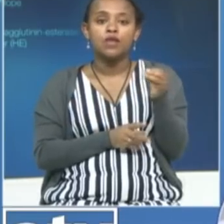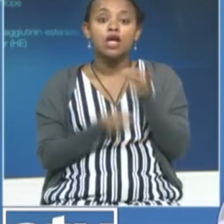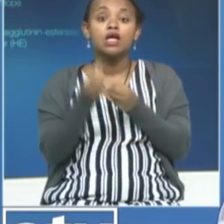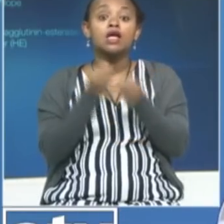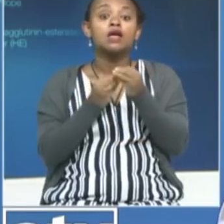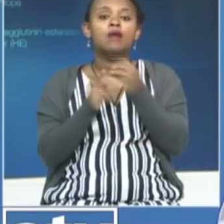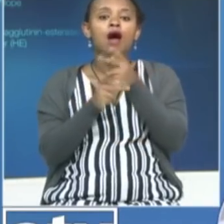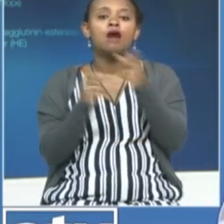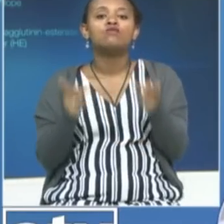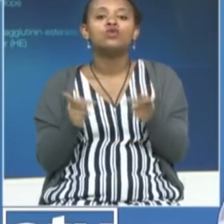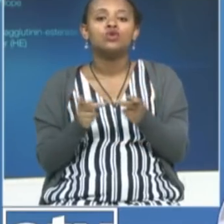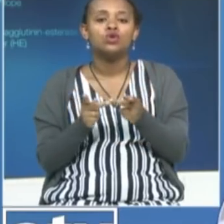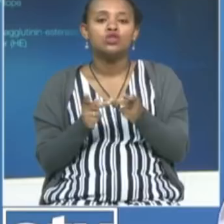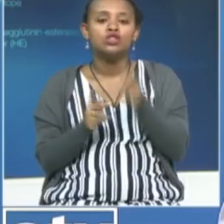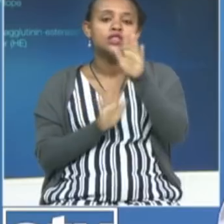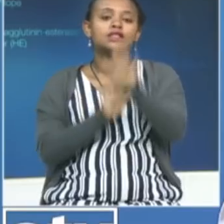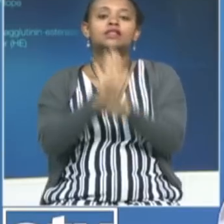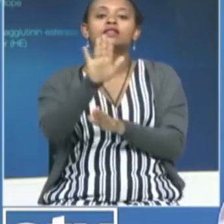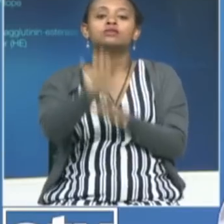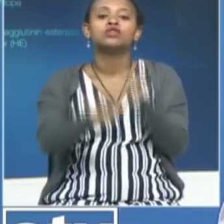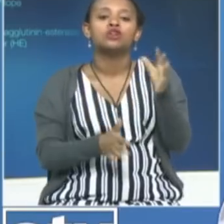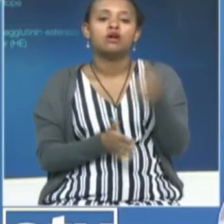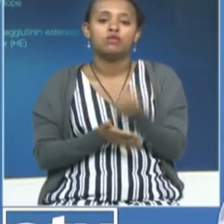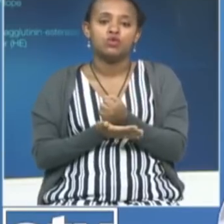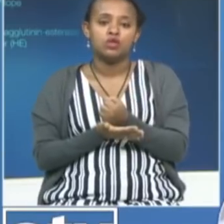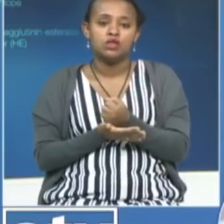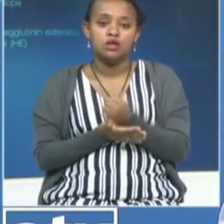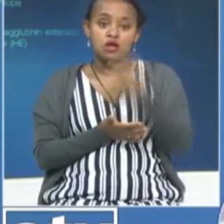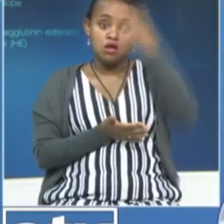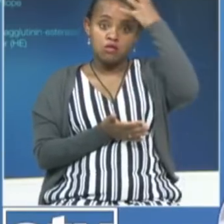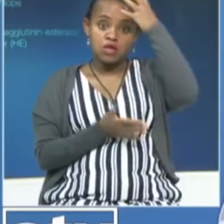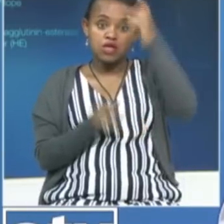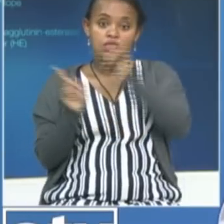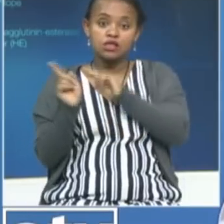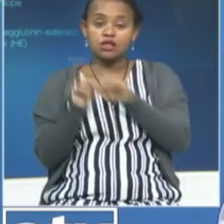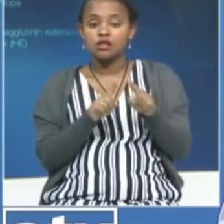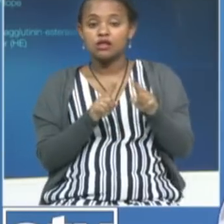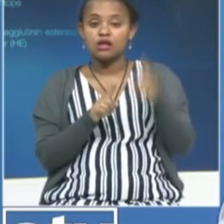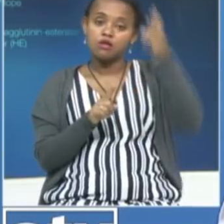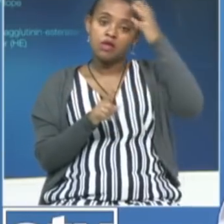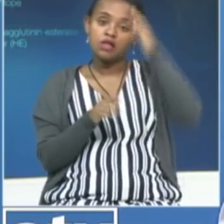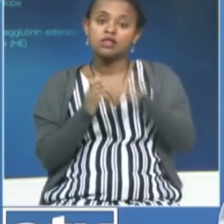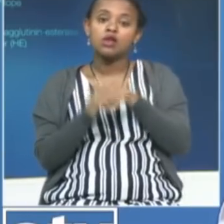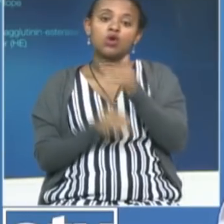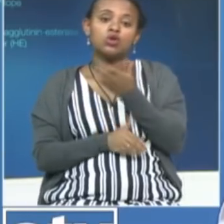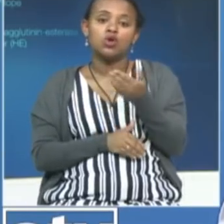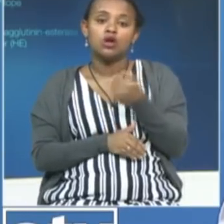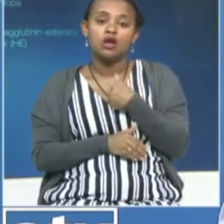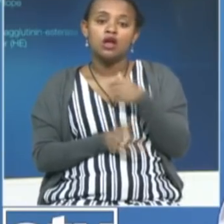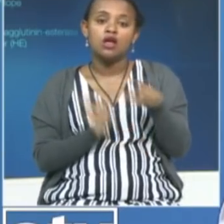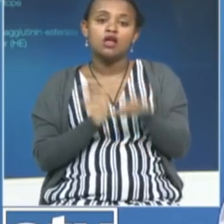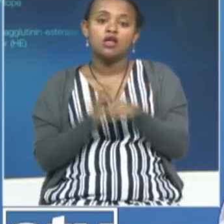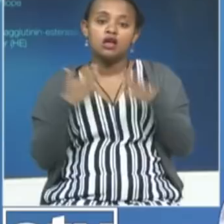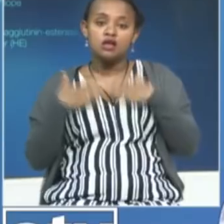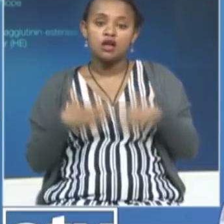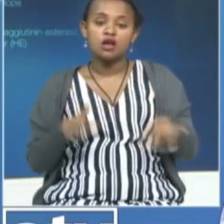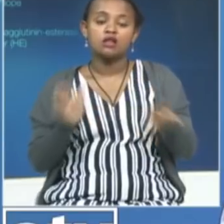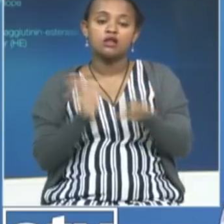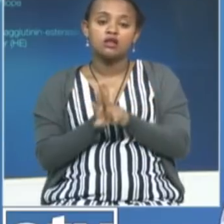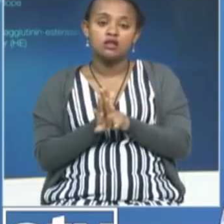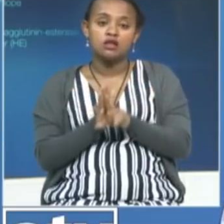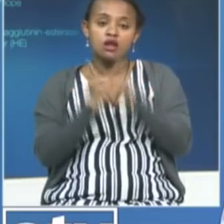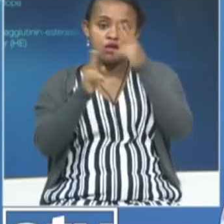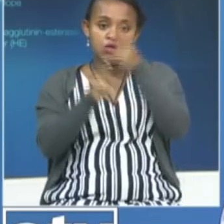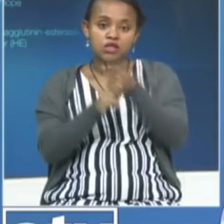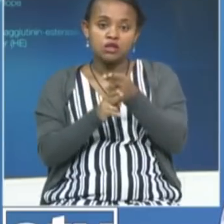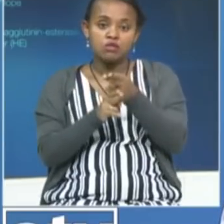ገበያ ቦታዎችን እርምጃ ቢወሰድ እንግዲህ መንግስት እንደ መንግስት ያወጣው ነገር አለ። የህግ አካላትም ህግን ለማስከበር በሚያደርጉት ጥረት